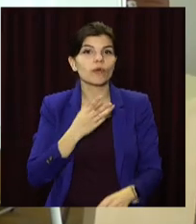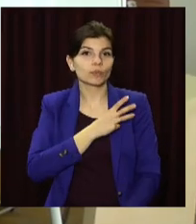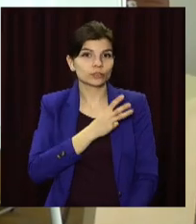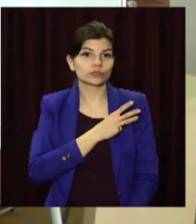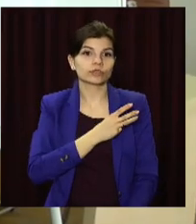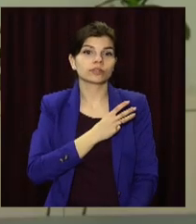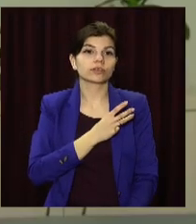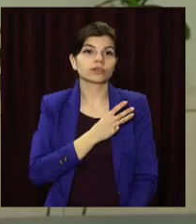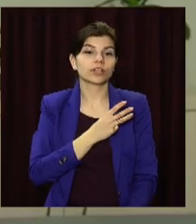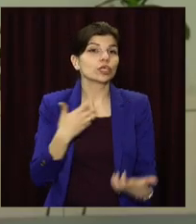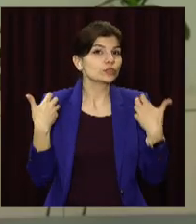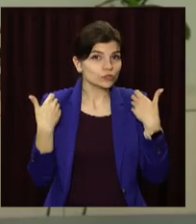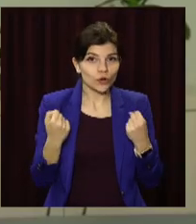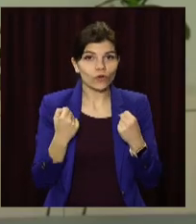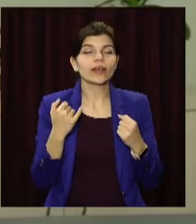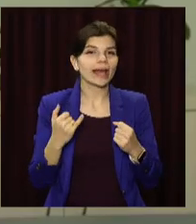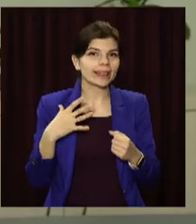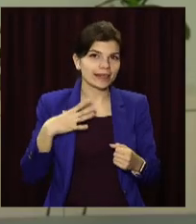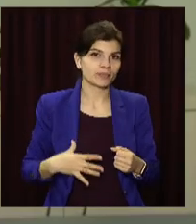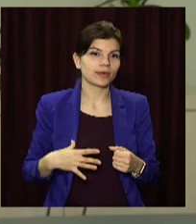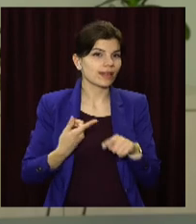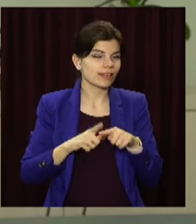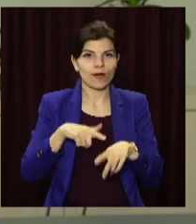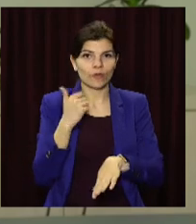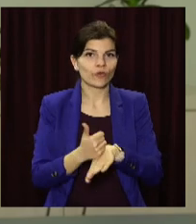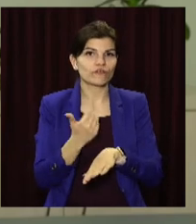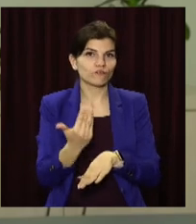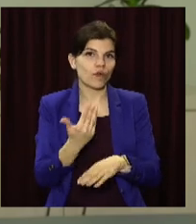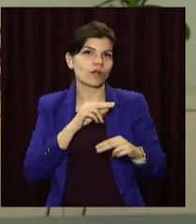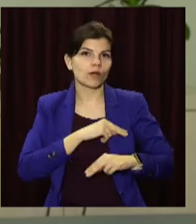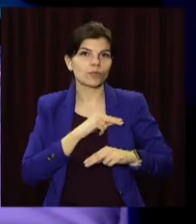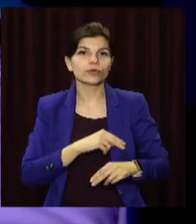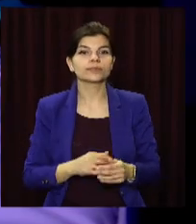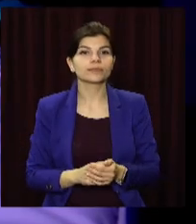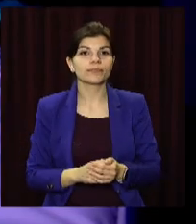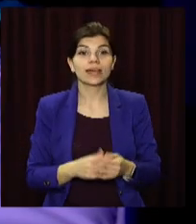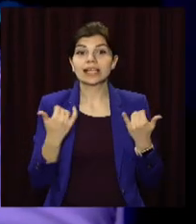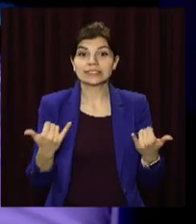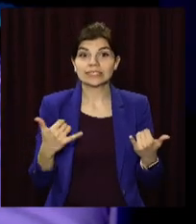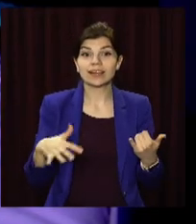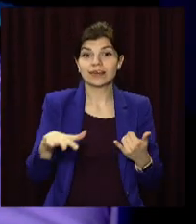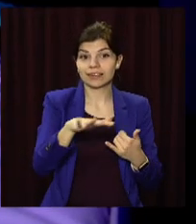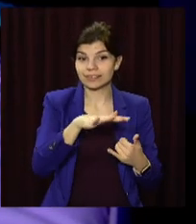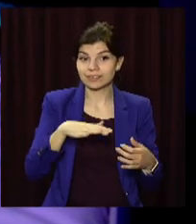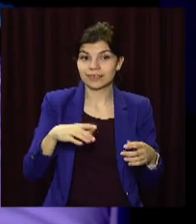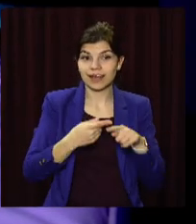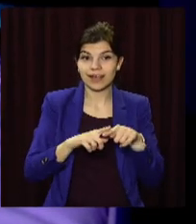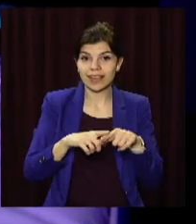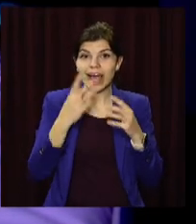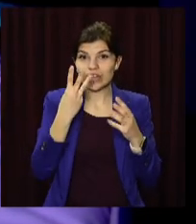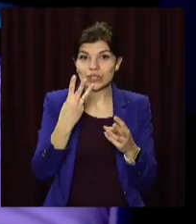побажати здоров'я і терпіння. Це головне в їх роботі. Зараз на обліку у структурних